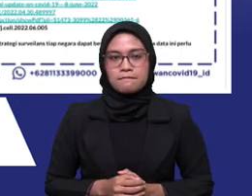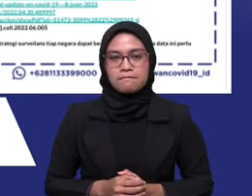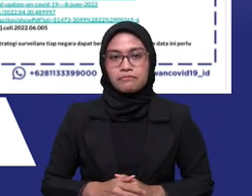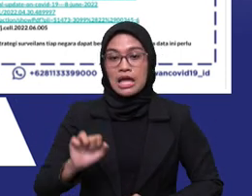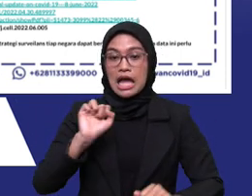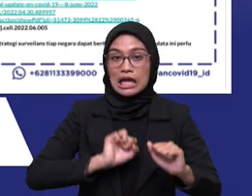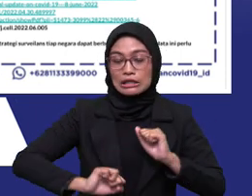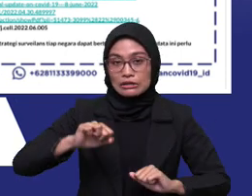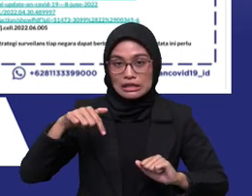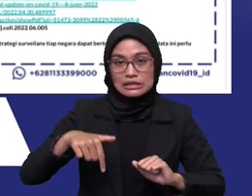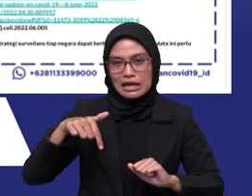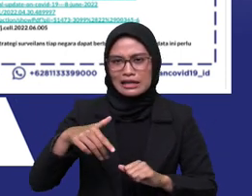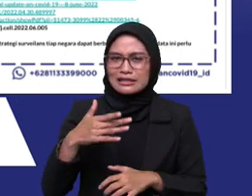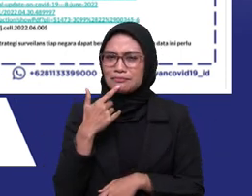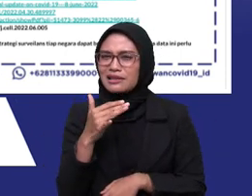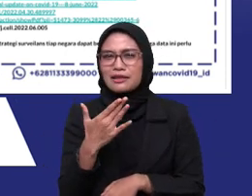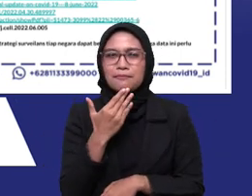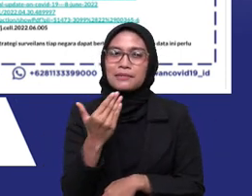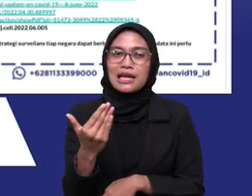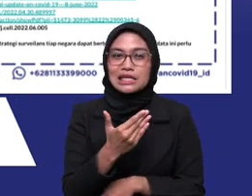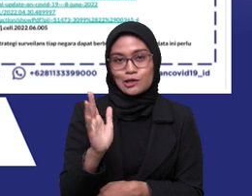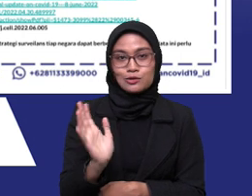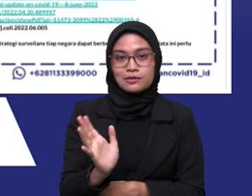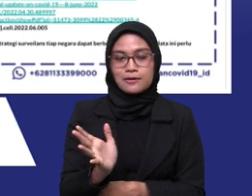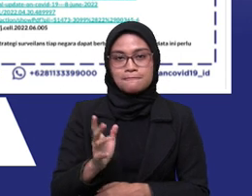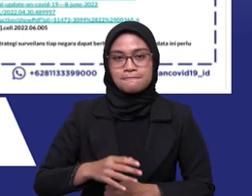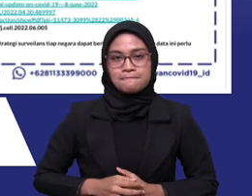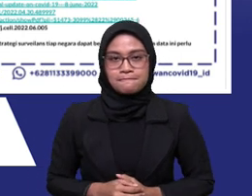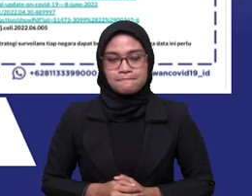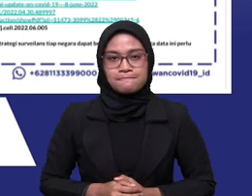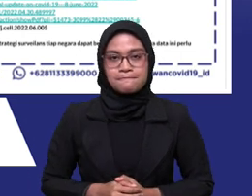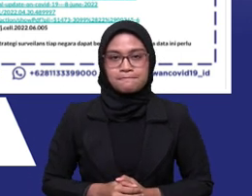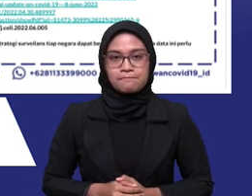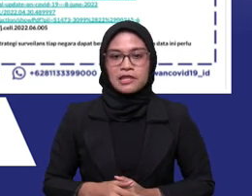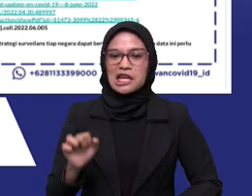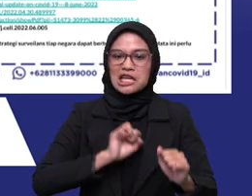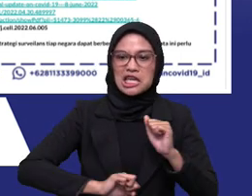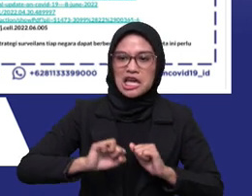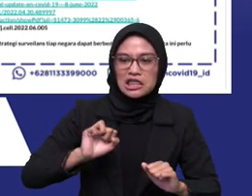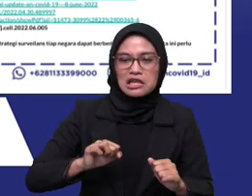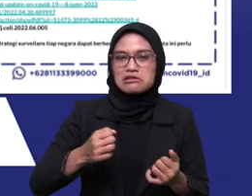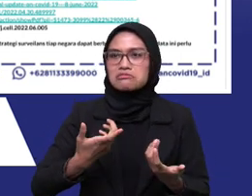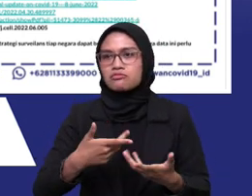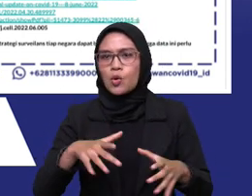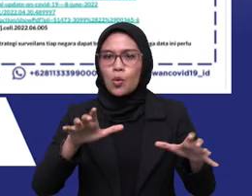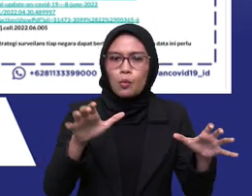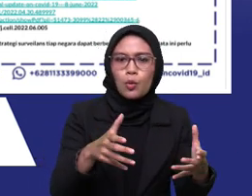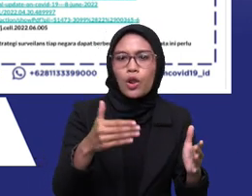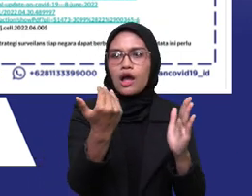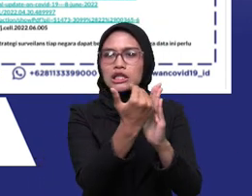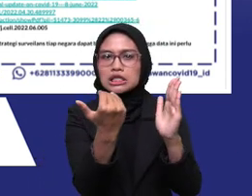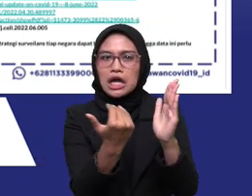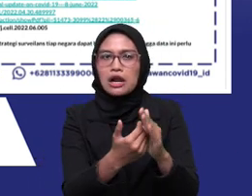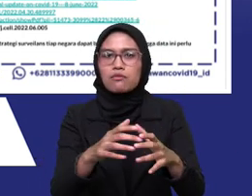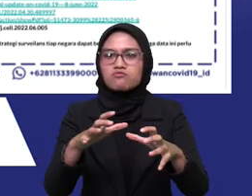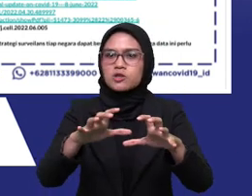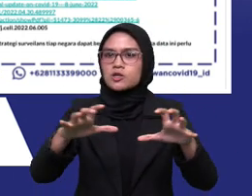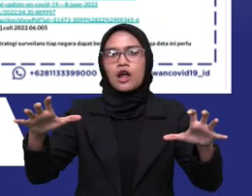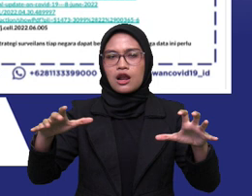masyarakat yang sudah kembali normal di tempat publik dan juga kegiatan-kegiatan berskala besar yang dihadiri oleh banyak